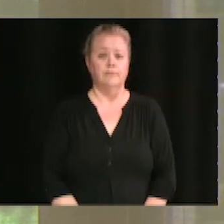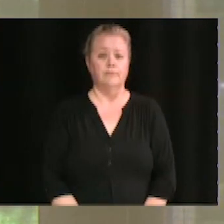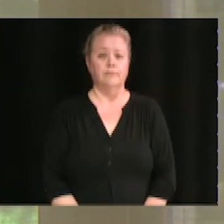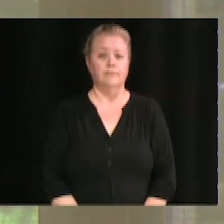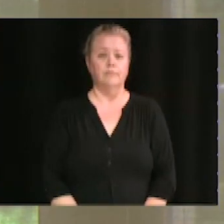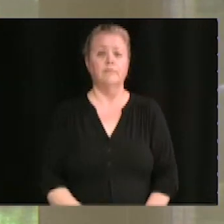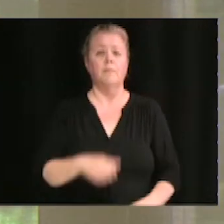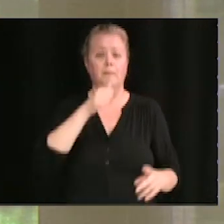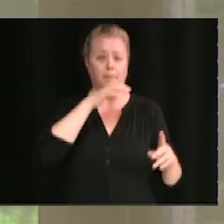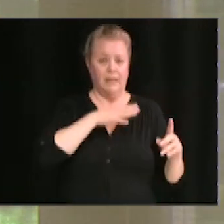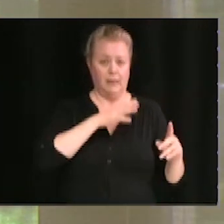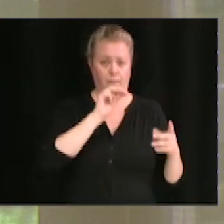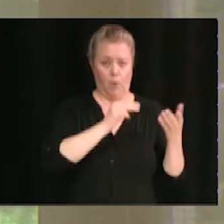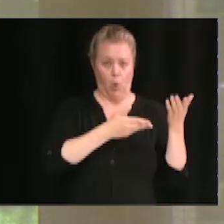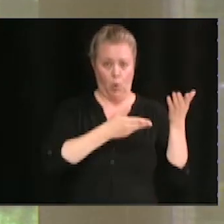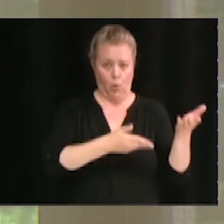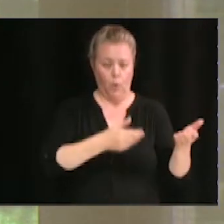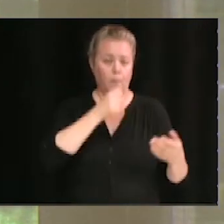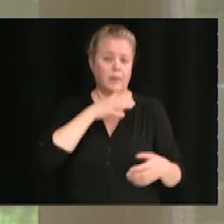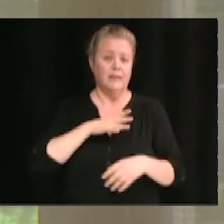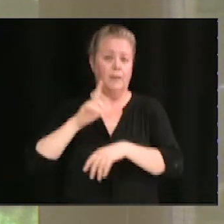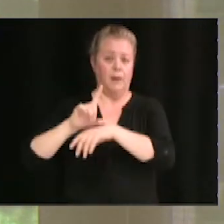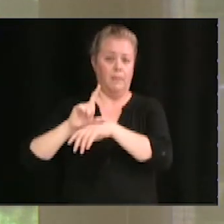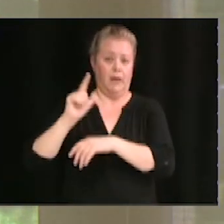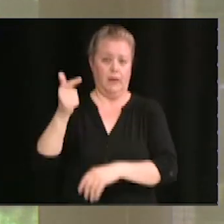Mme Moreau et Mme Lambert.